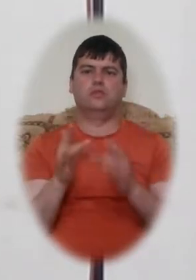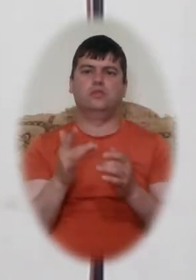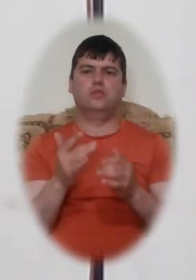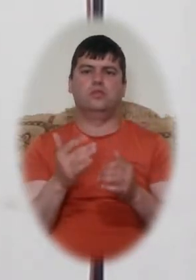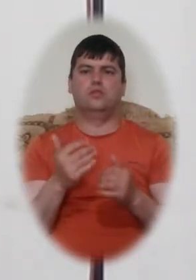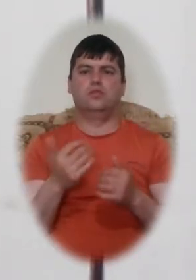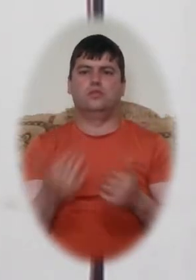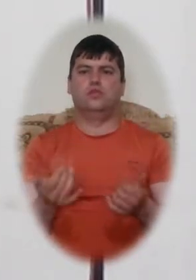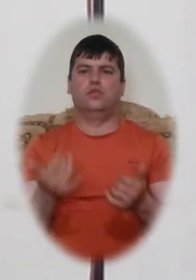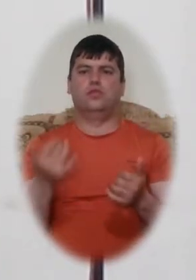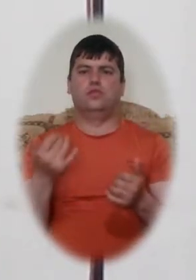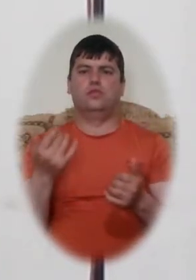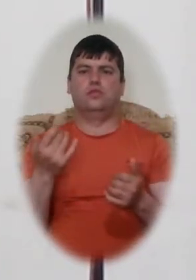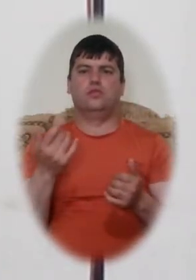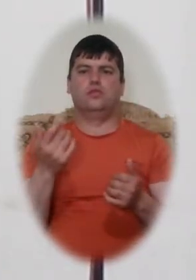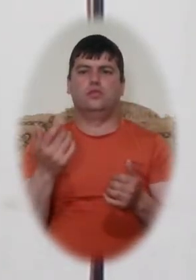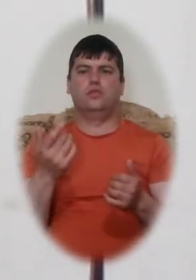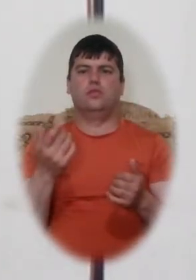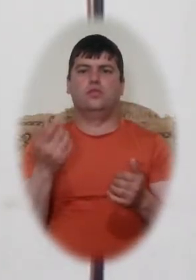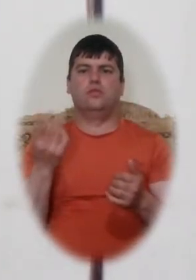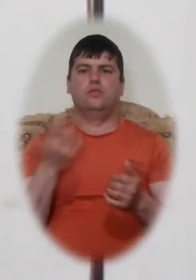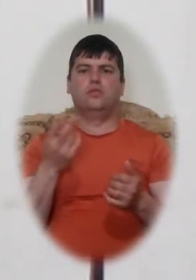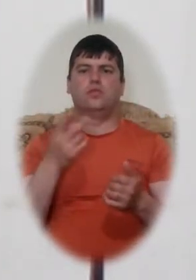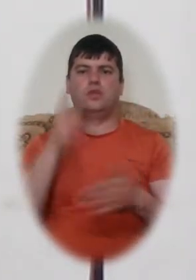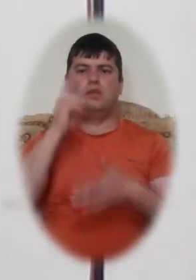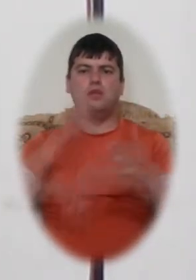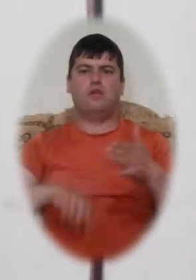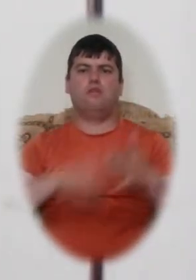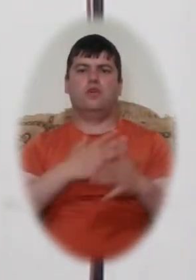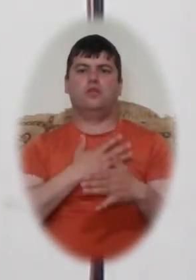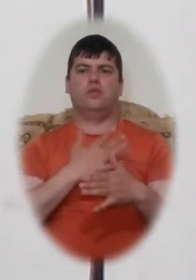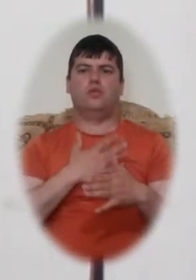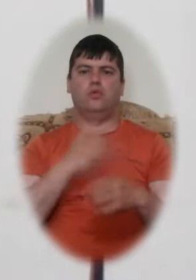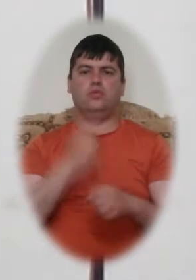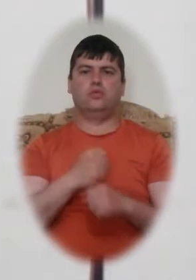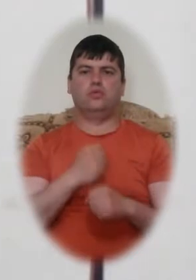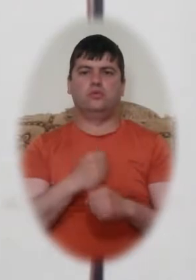։ Այսօր պետ կա գործի հավատքի հոթին, հարքիս ոսին